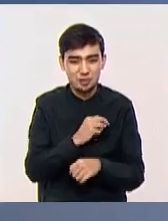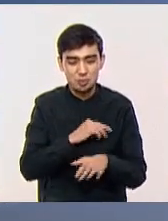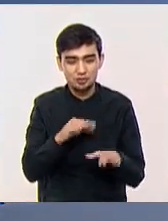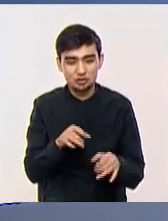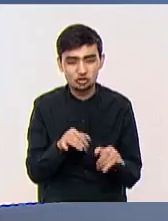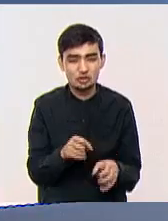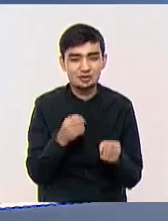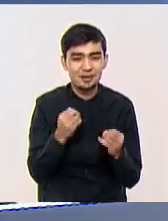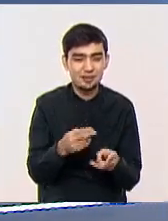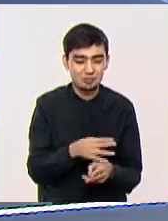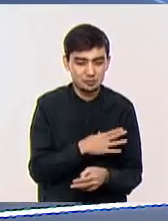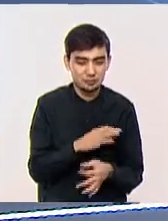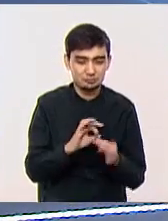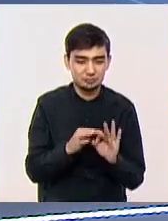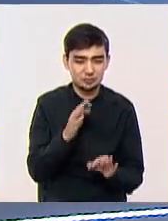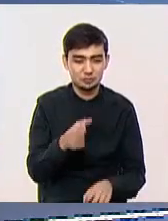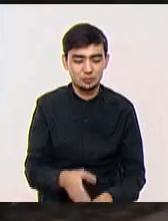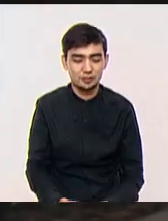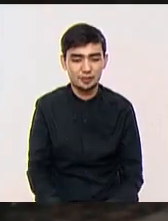шешілді? Әріптесім Махаббат Нұржанқызы айтып берсе.